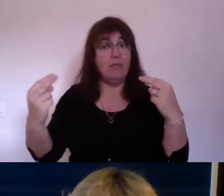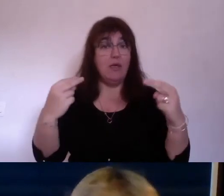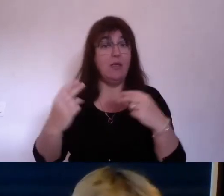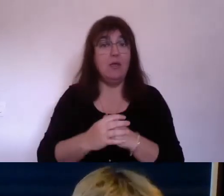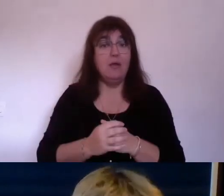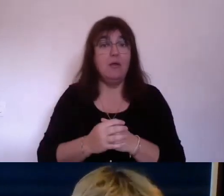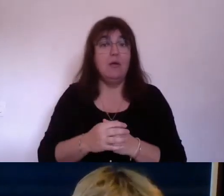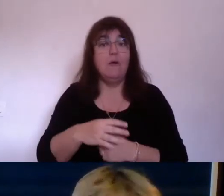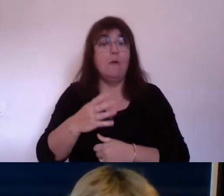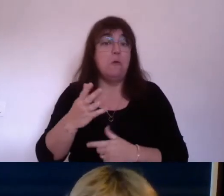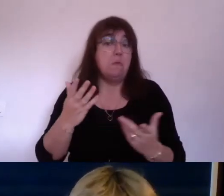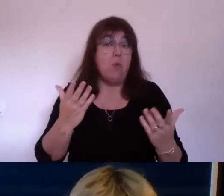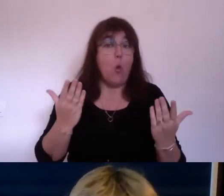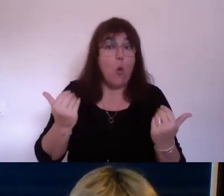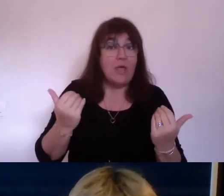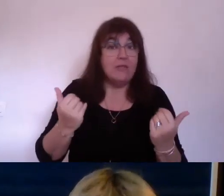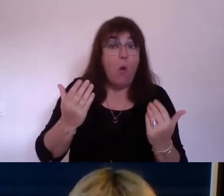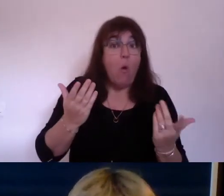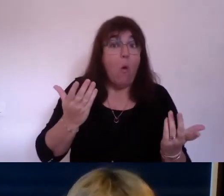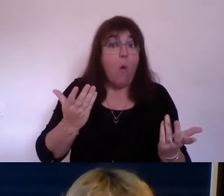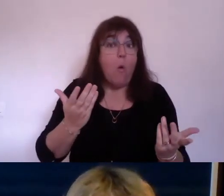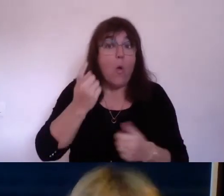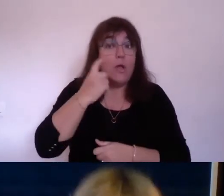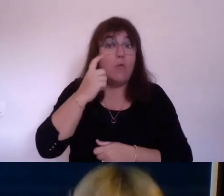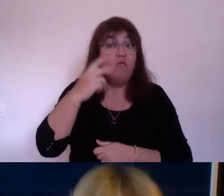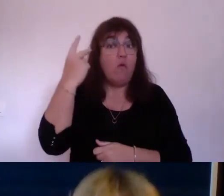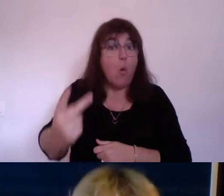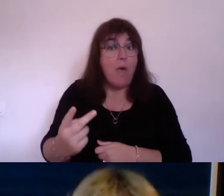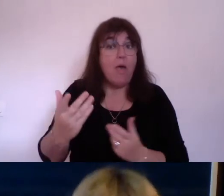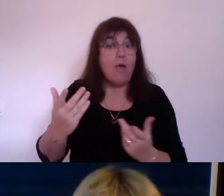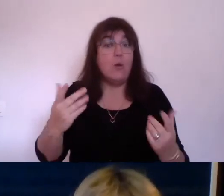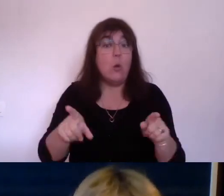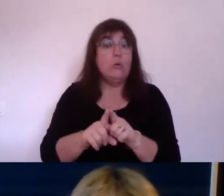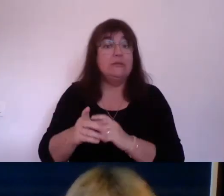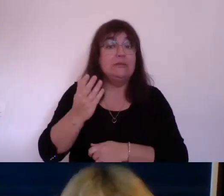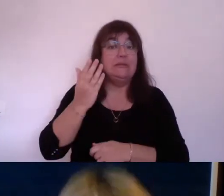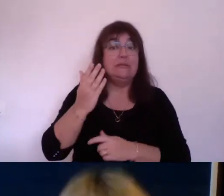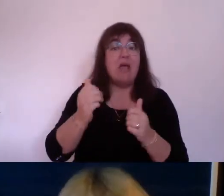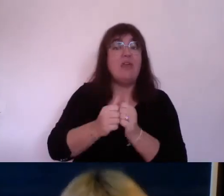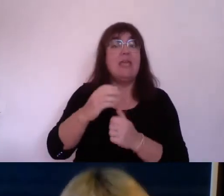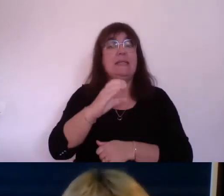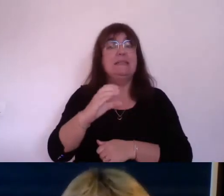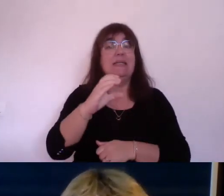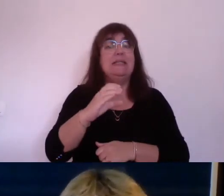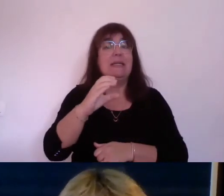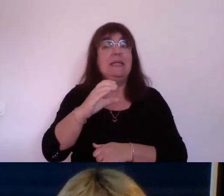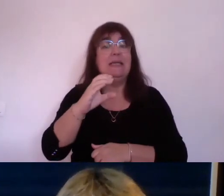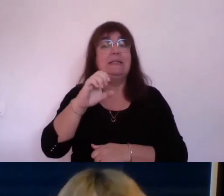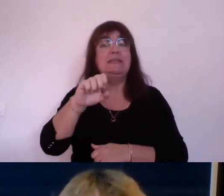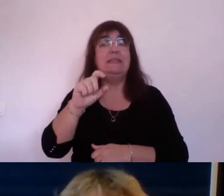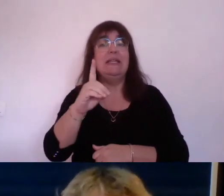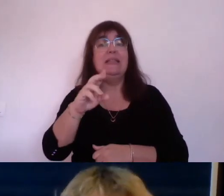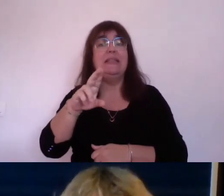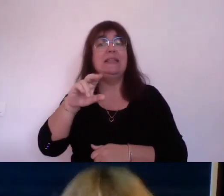vos réactions. Et surtout, venez nous rejoindre avec Cédric, avec lequel nous allons